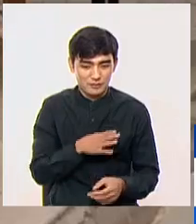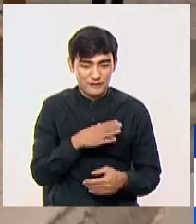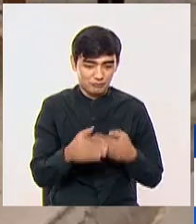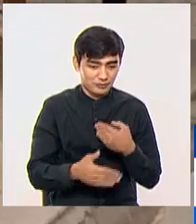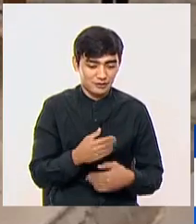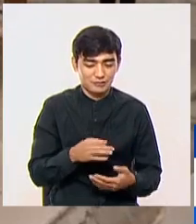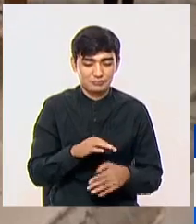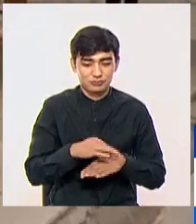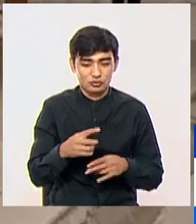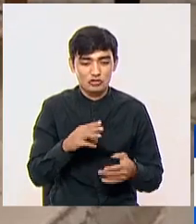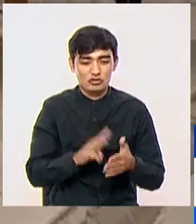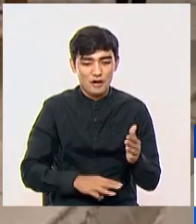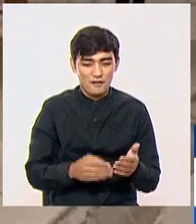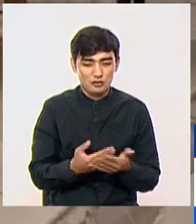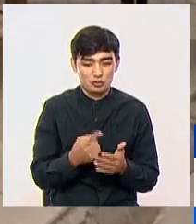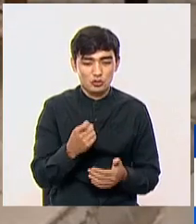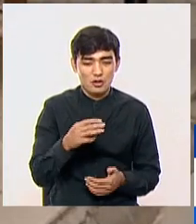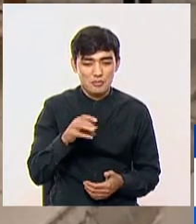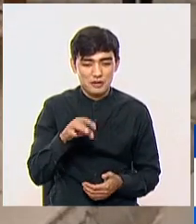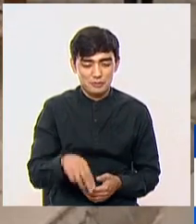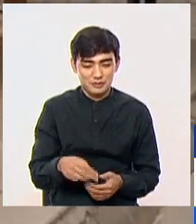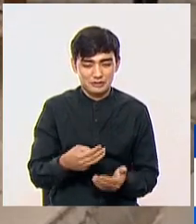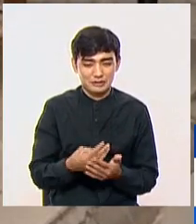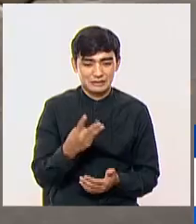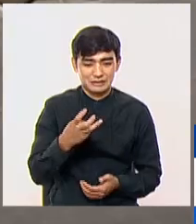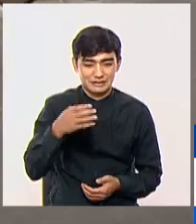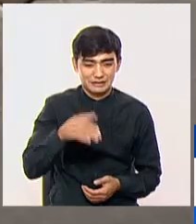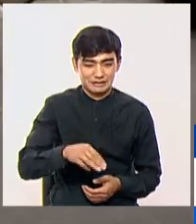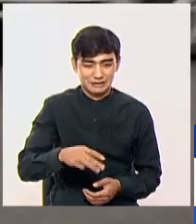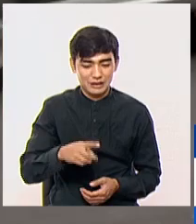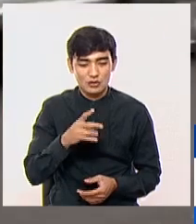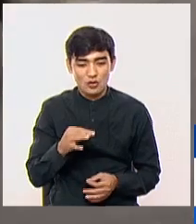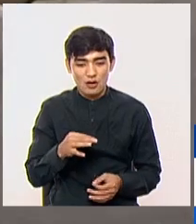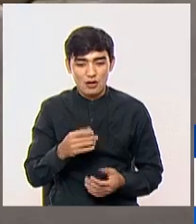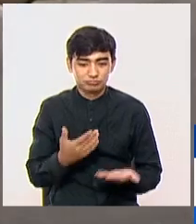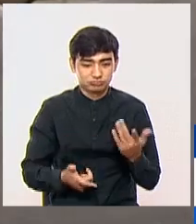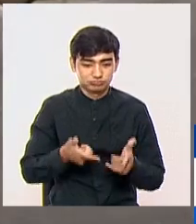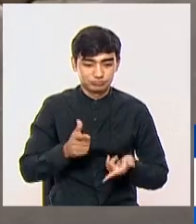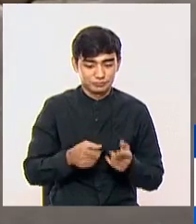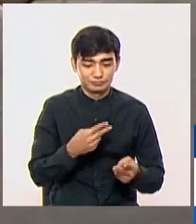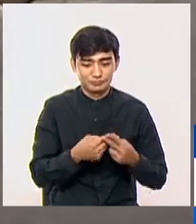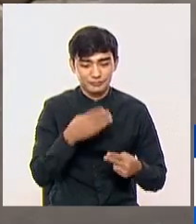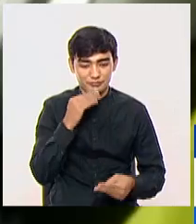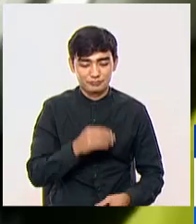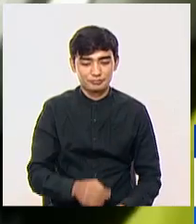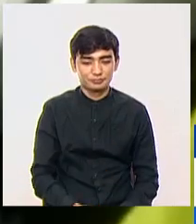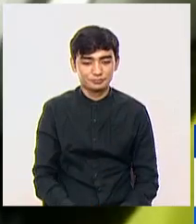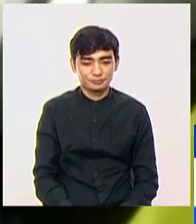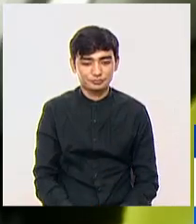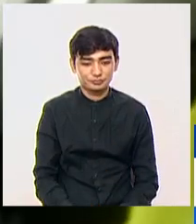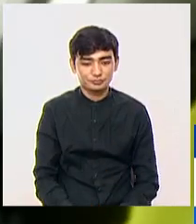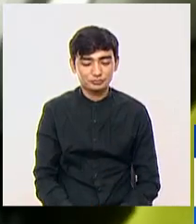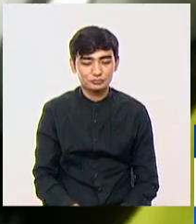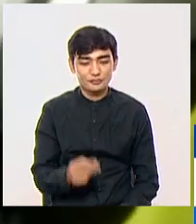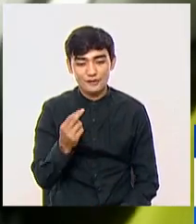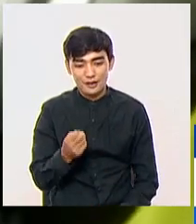наказание по этой статье – штраф в 100 МРП, чуть больше 300 тысяч тенге. Максимальное – реальный тюремный срок. Да, это их